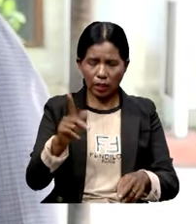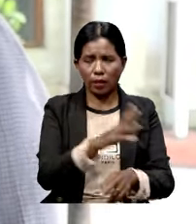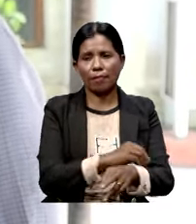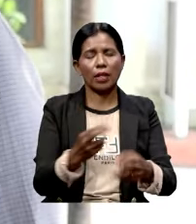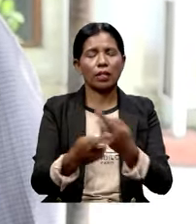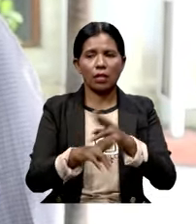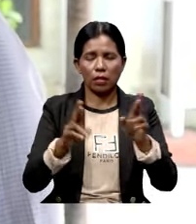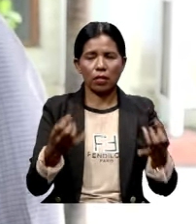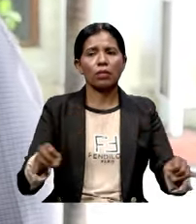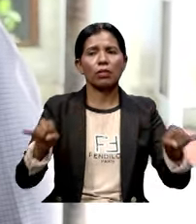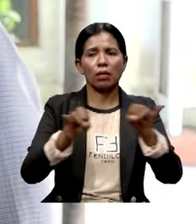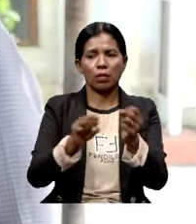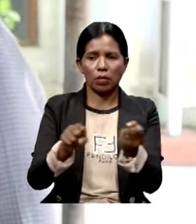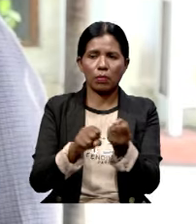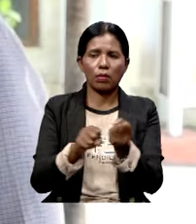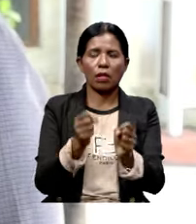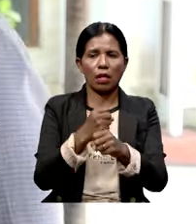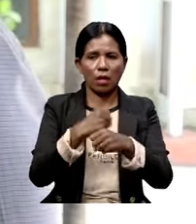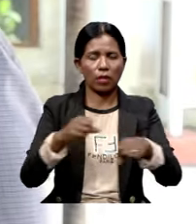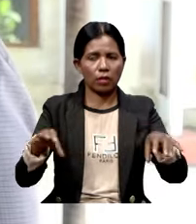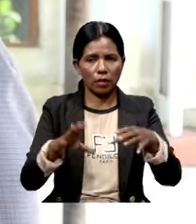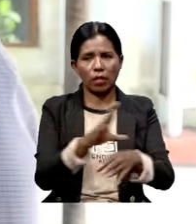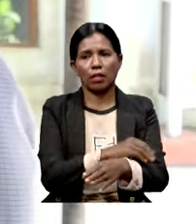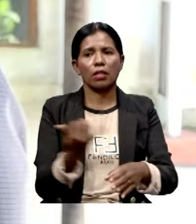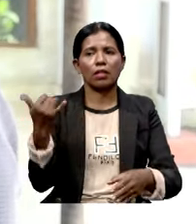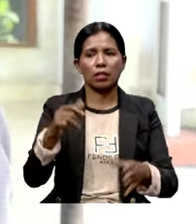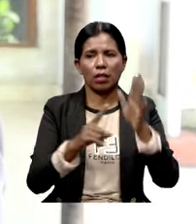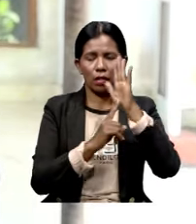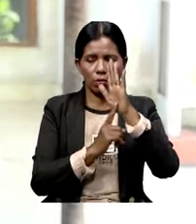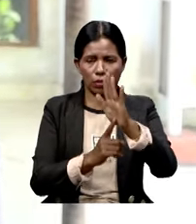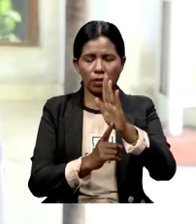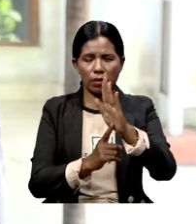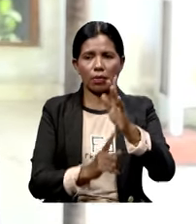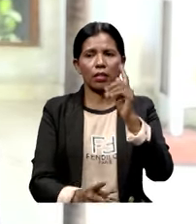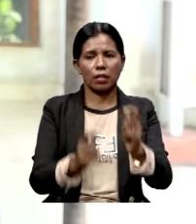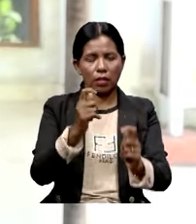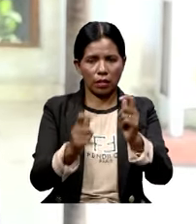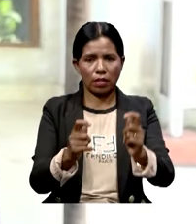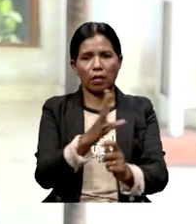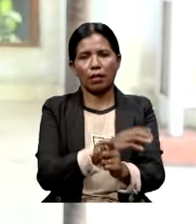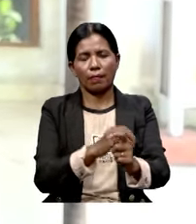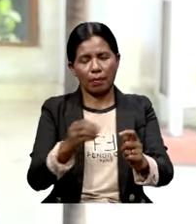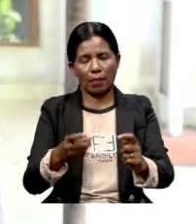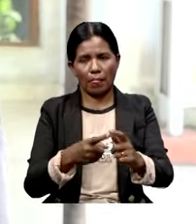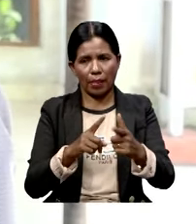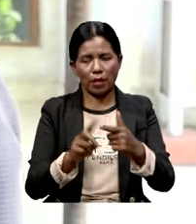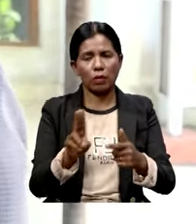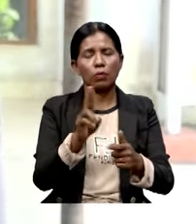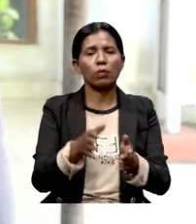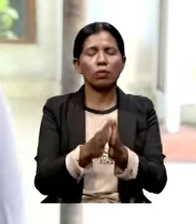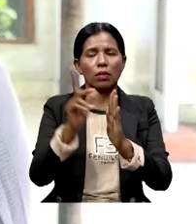Sira nebema que contribui para o serviço irane saiona, se relata para o tribunal, para a tu usulia